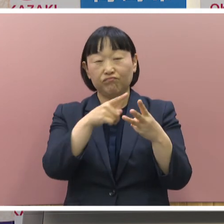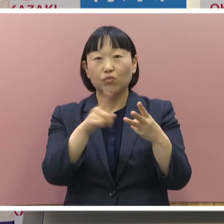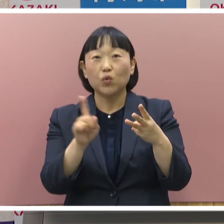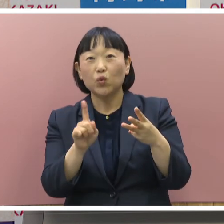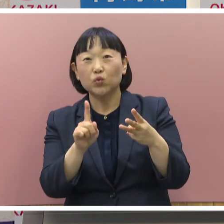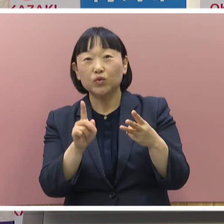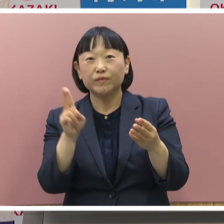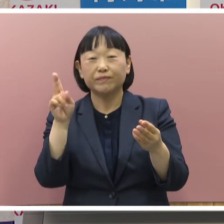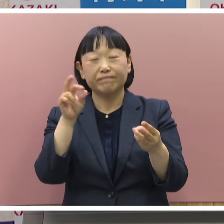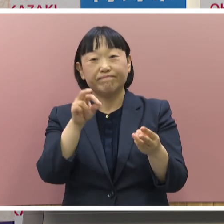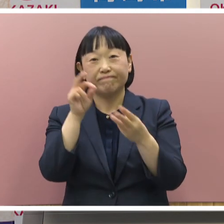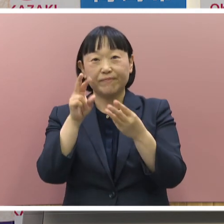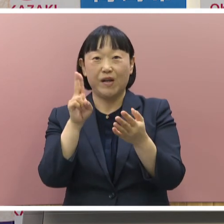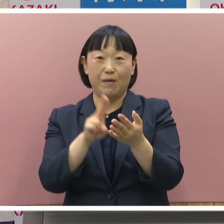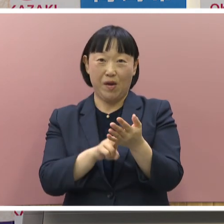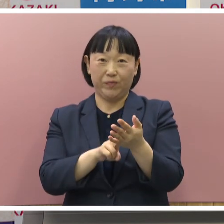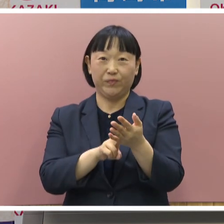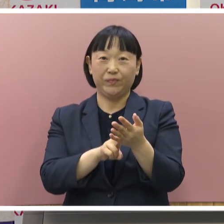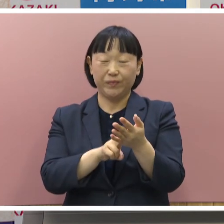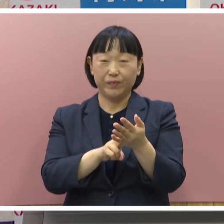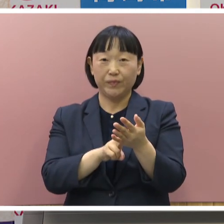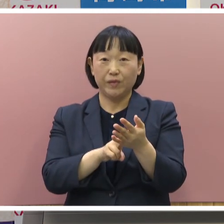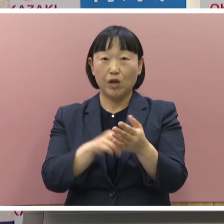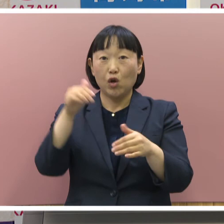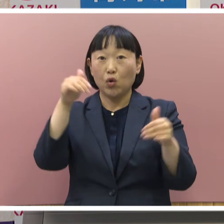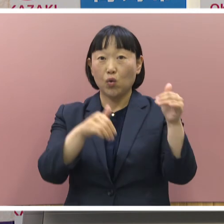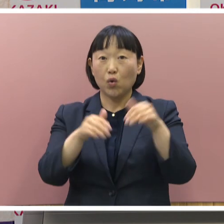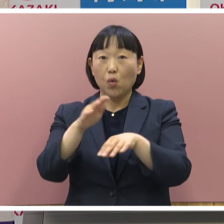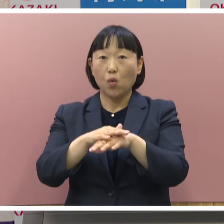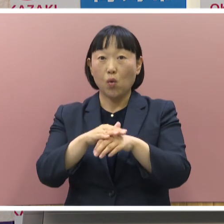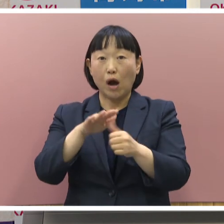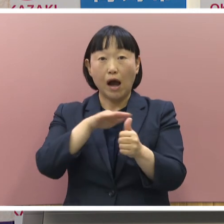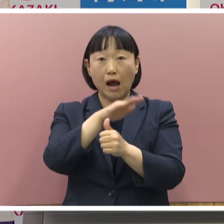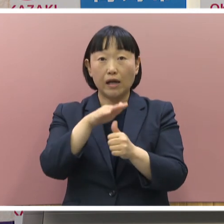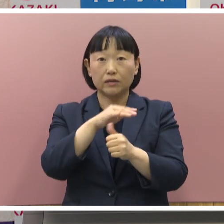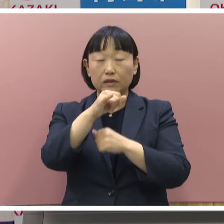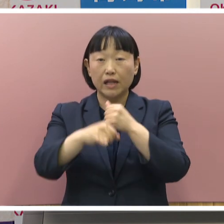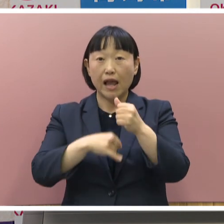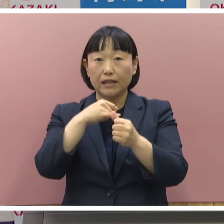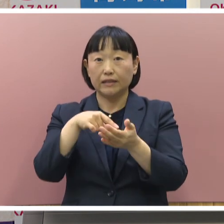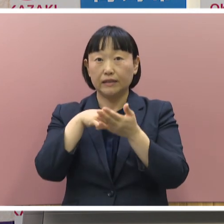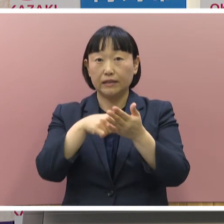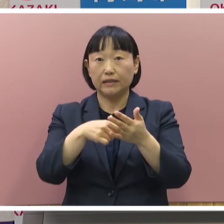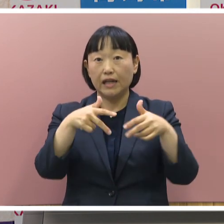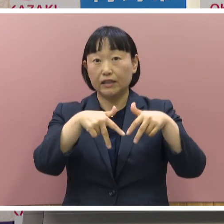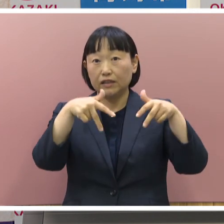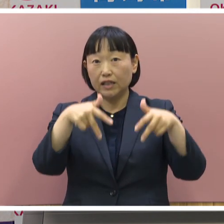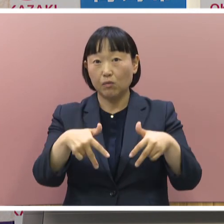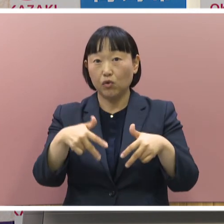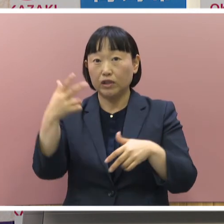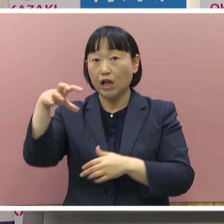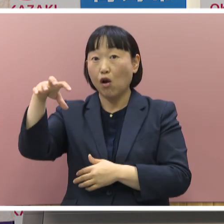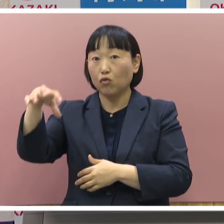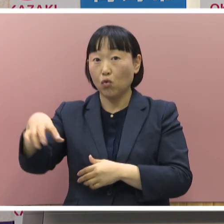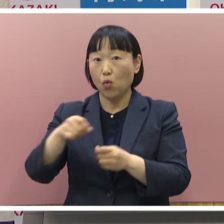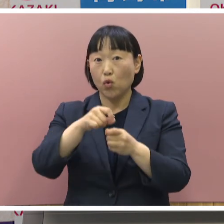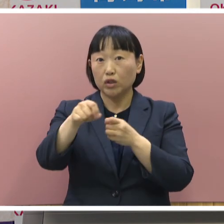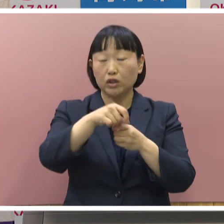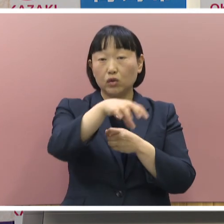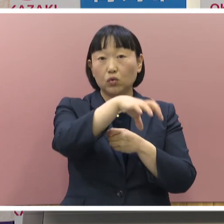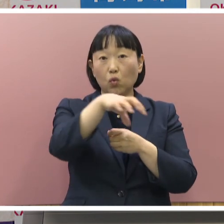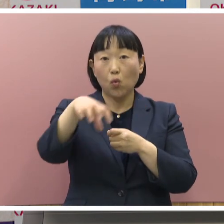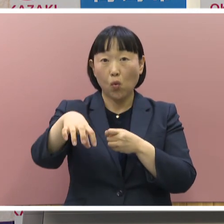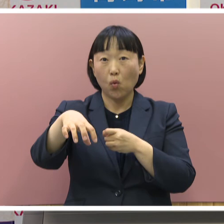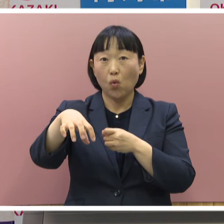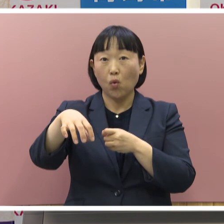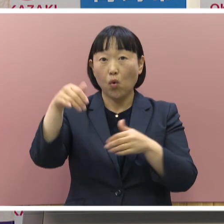デザインを決定します。投票は愛知電子申請システムで受け付けるほか、市役所や各所